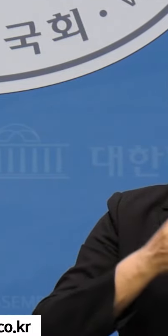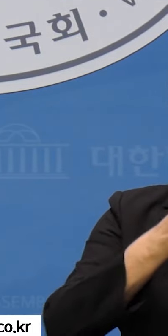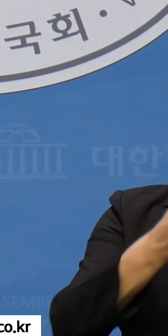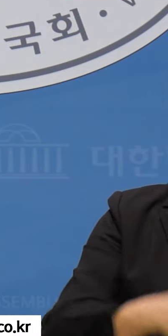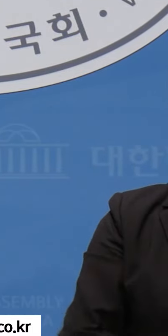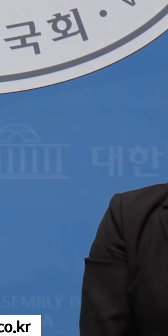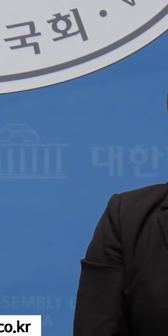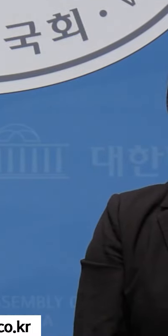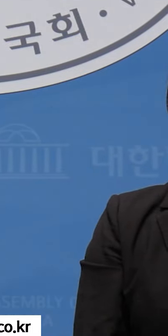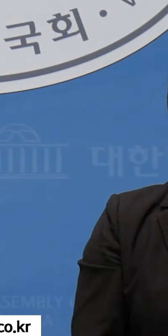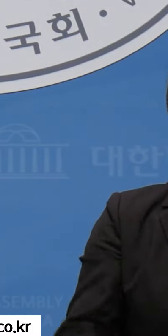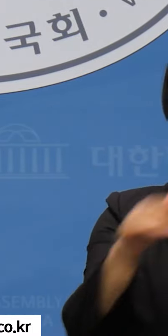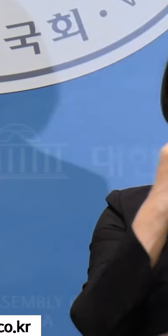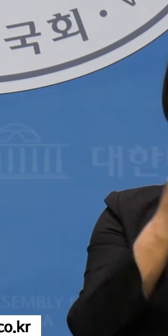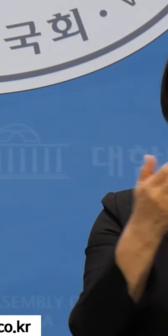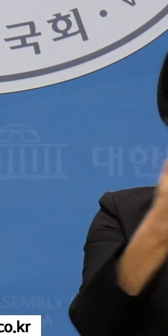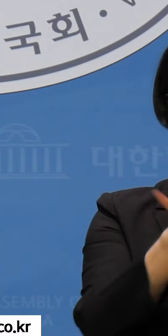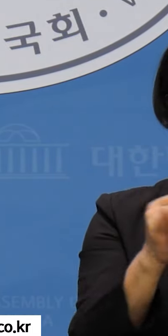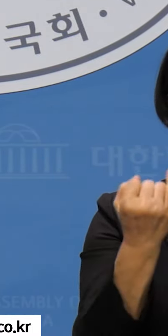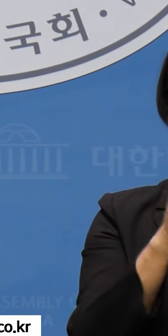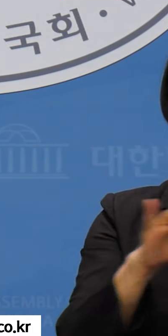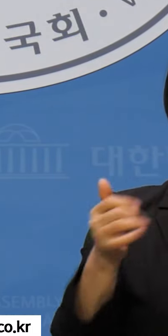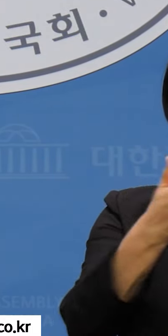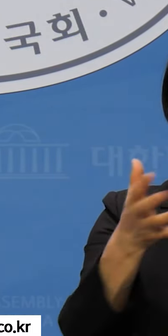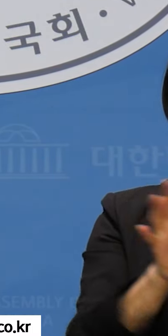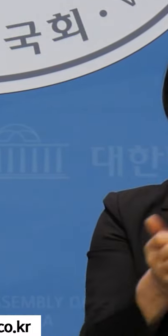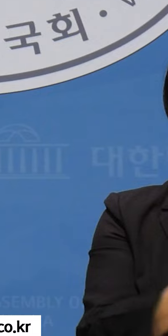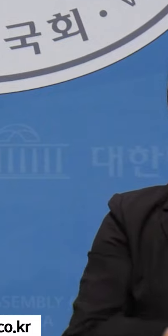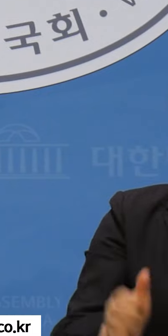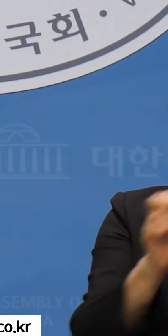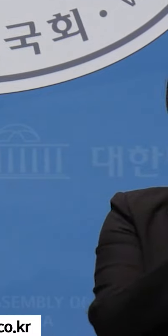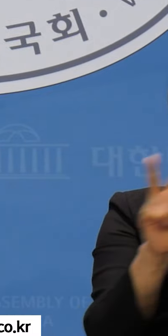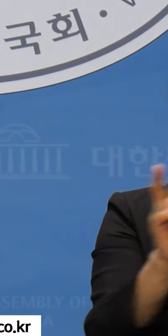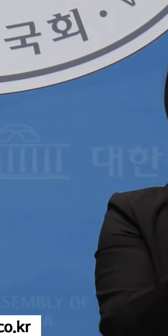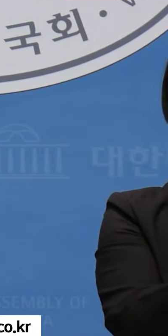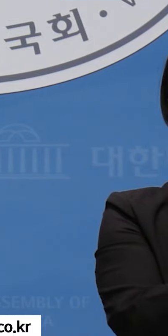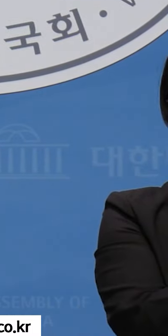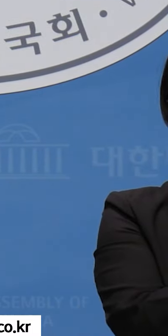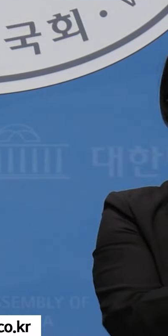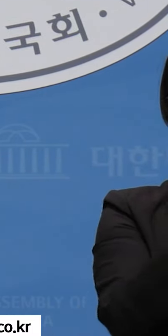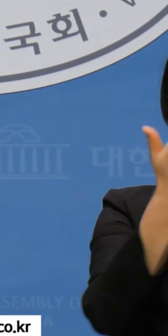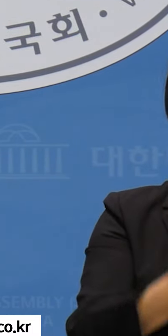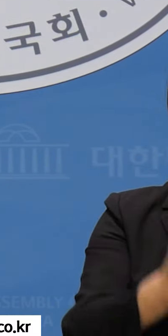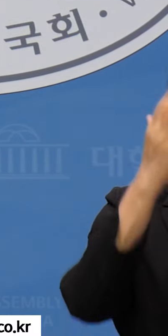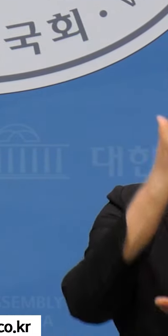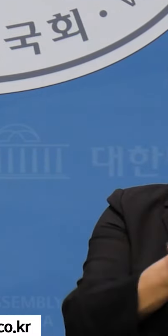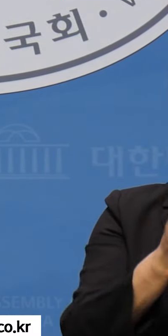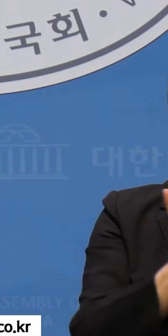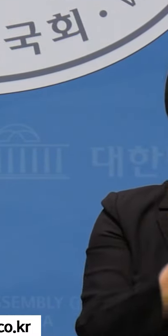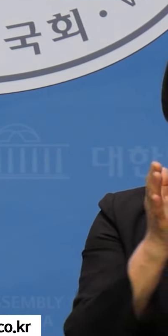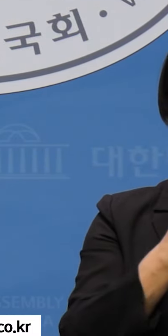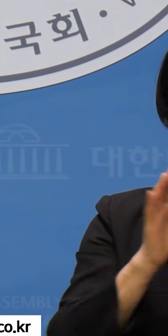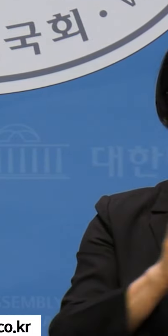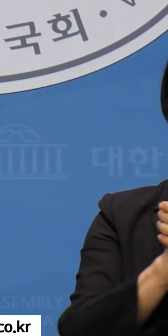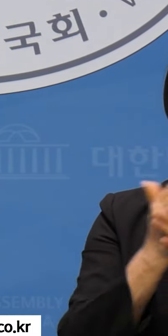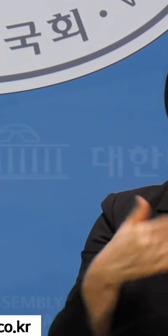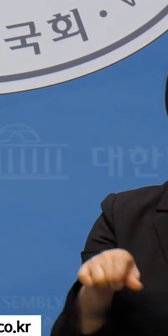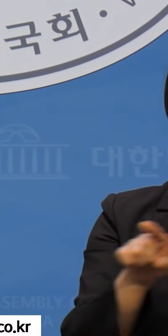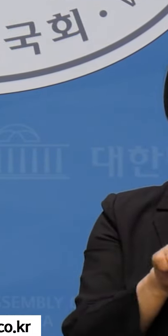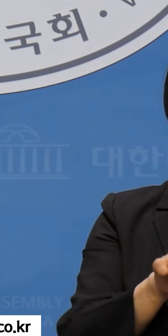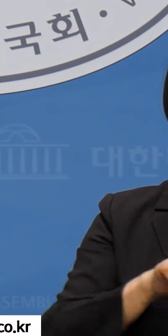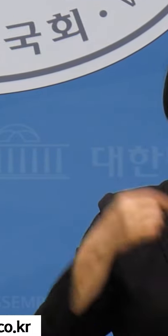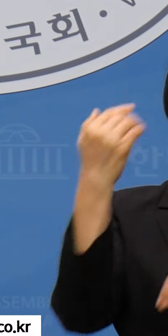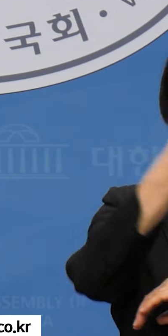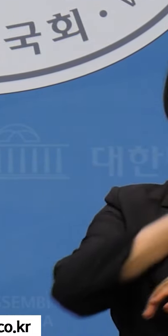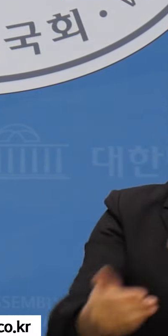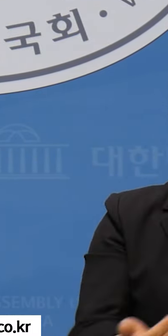촉구합니다. 저희 더불어민주당 여가위도 제1야당으로서 갈등 대신 협치와 화합을 위한